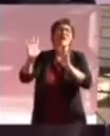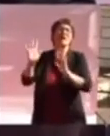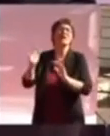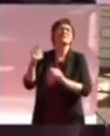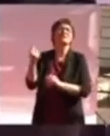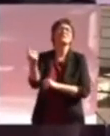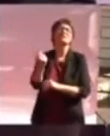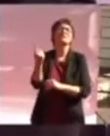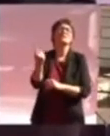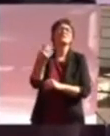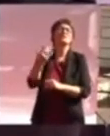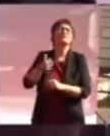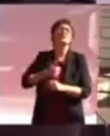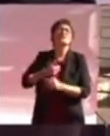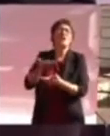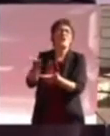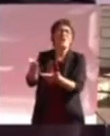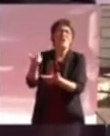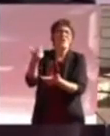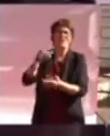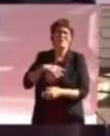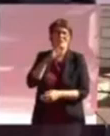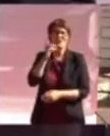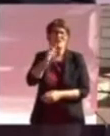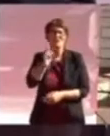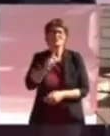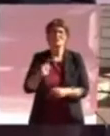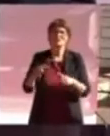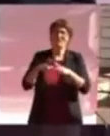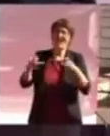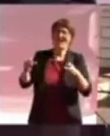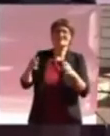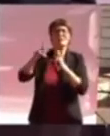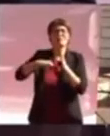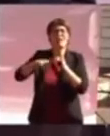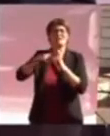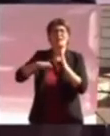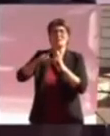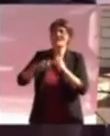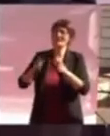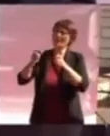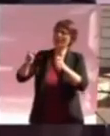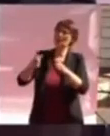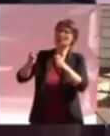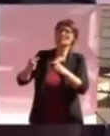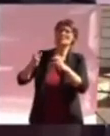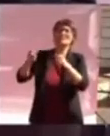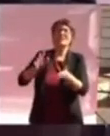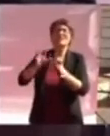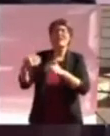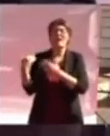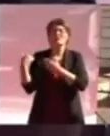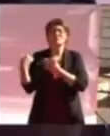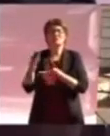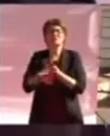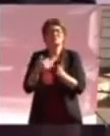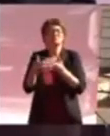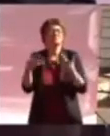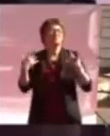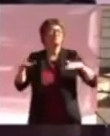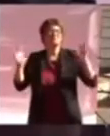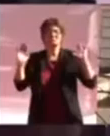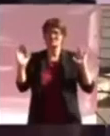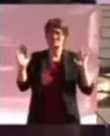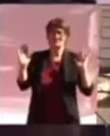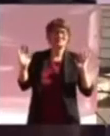basta eroga le loro un assegno mensile sollevandosi così da ogni responsabilità bisognerebbe accompagnarli dalla presa in